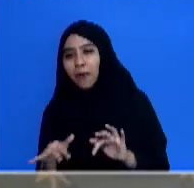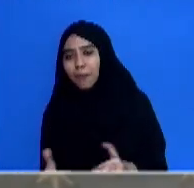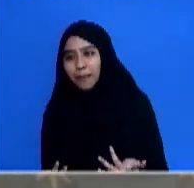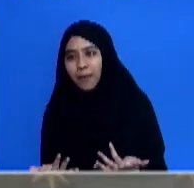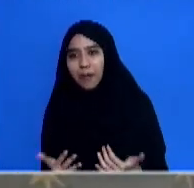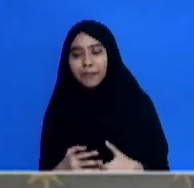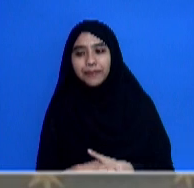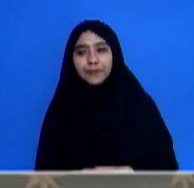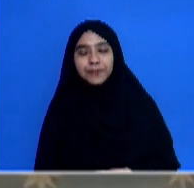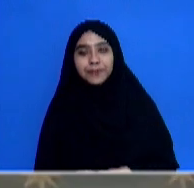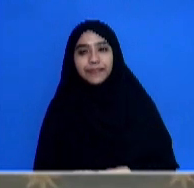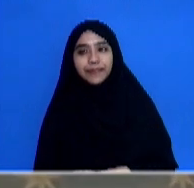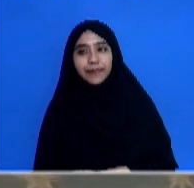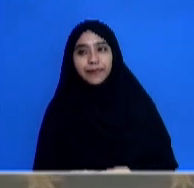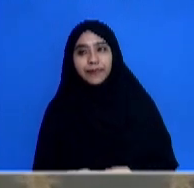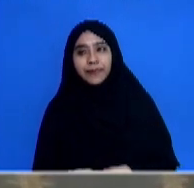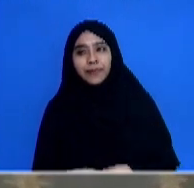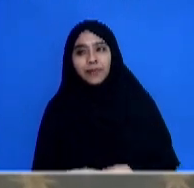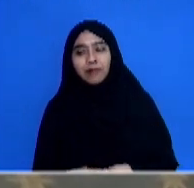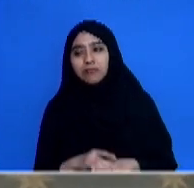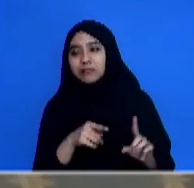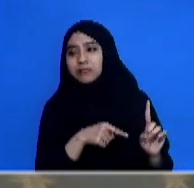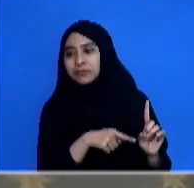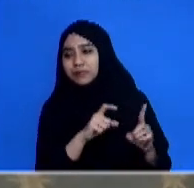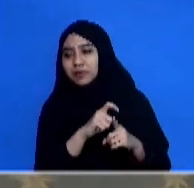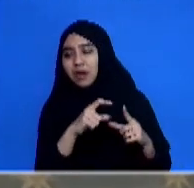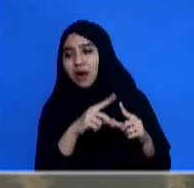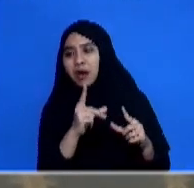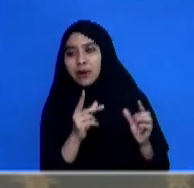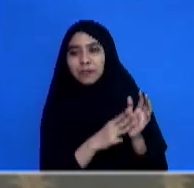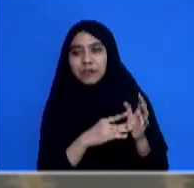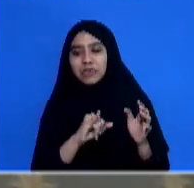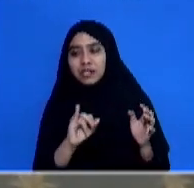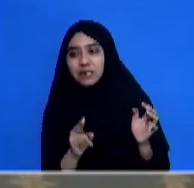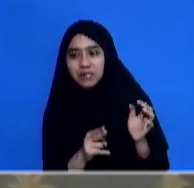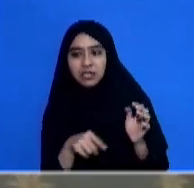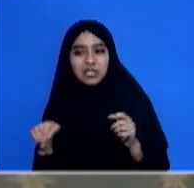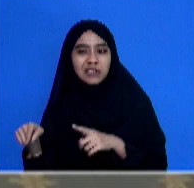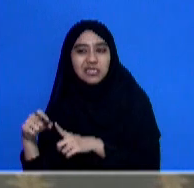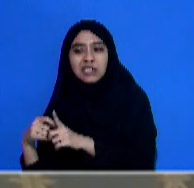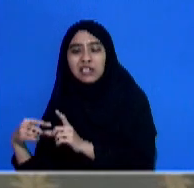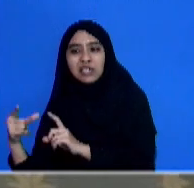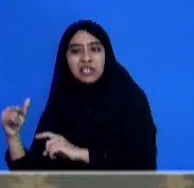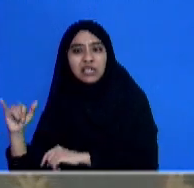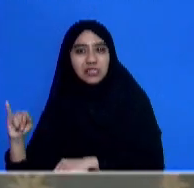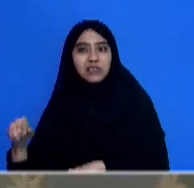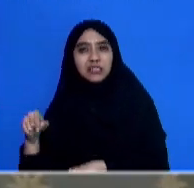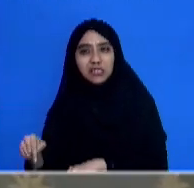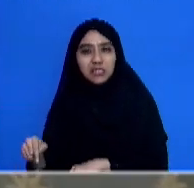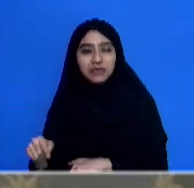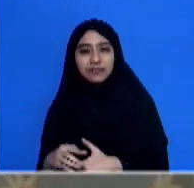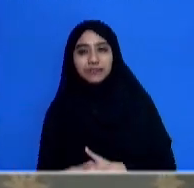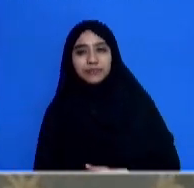penggugat adalah Ibu Darmini melawan Ibu Sri Wahyuni, Bapak Sobra Muhammad Guntur